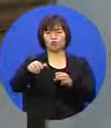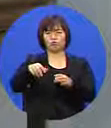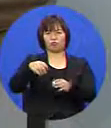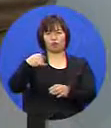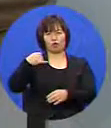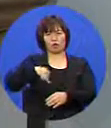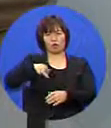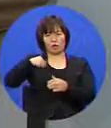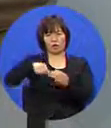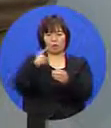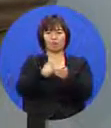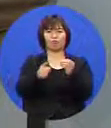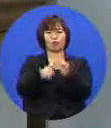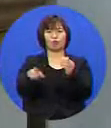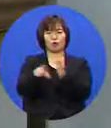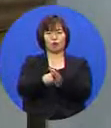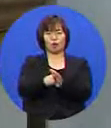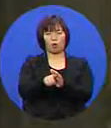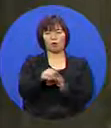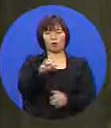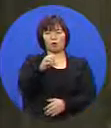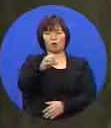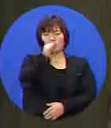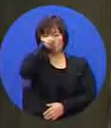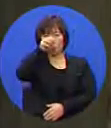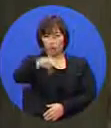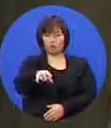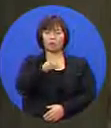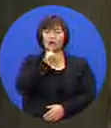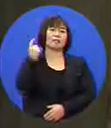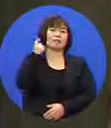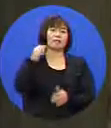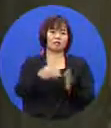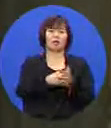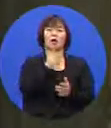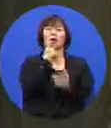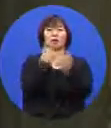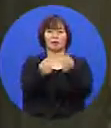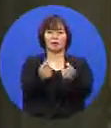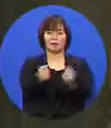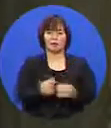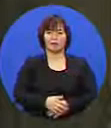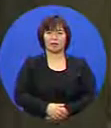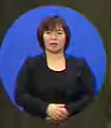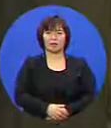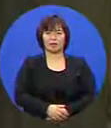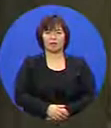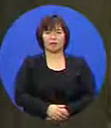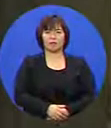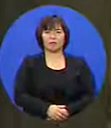같은 곳이라고 전해 들었습니다. 네, 그렇습니다.